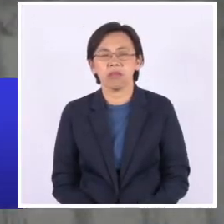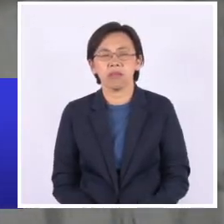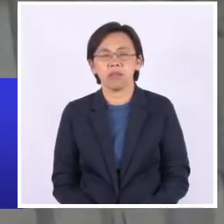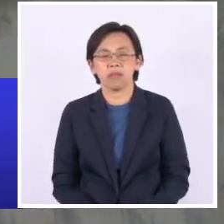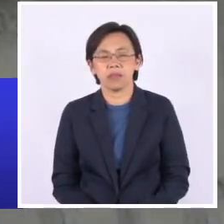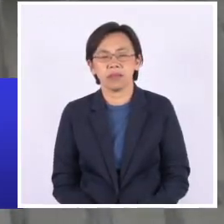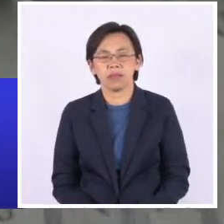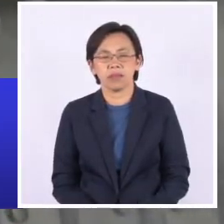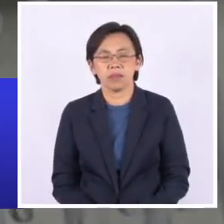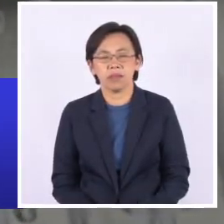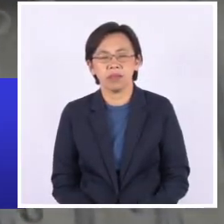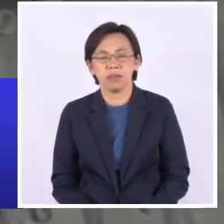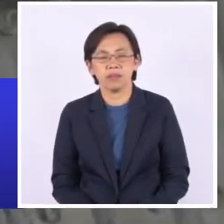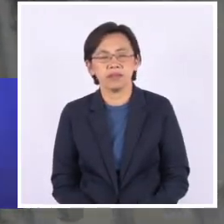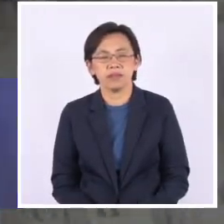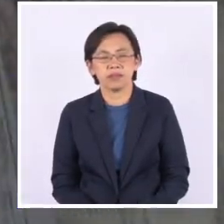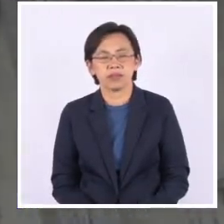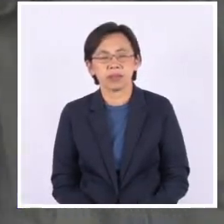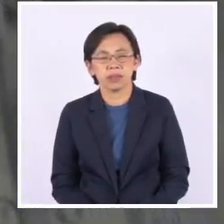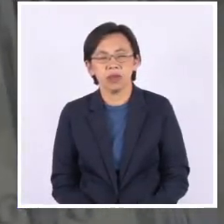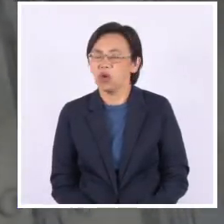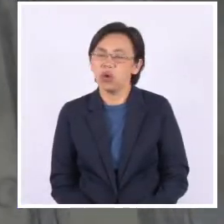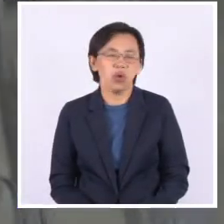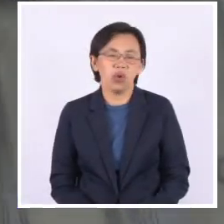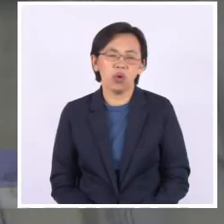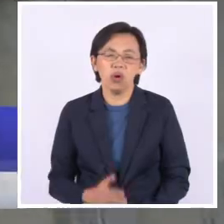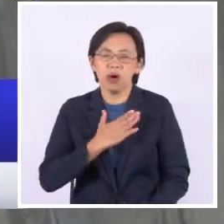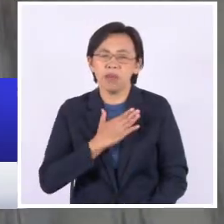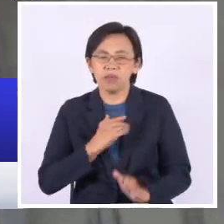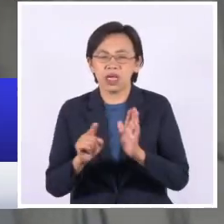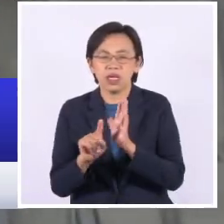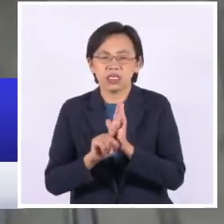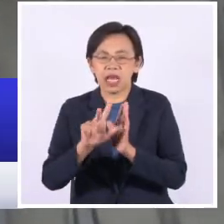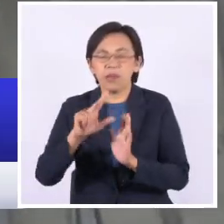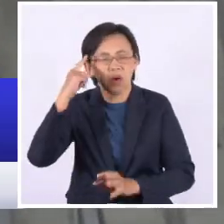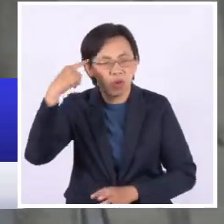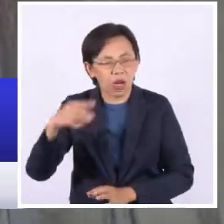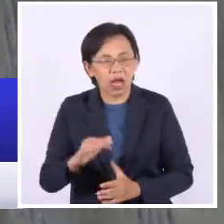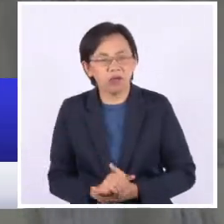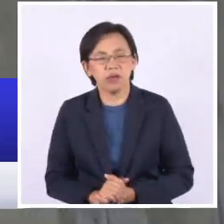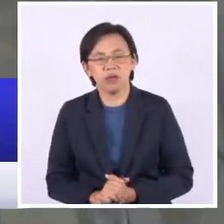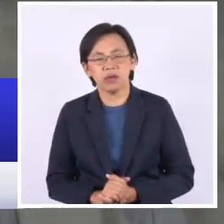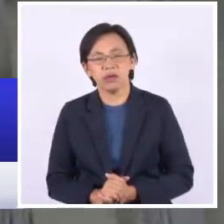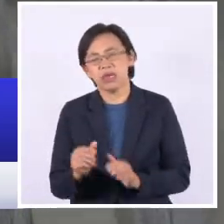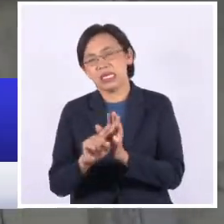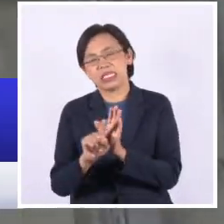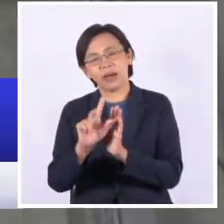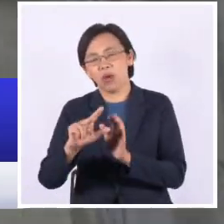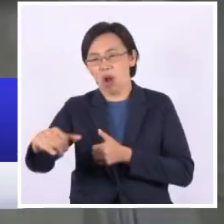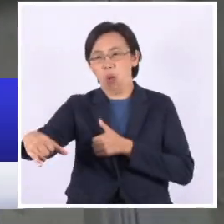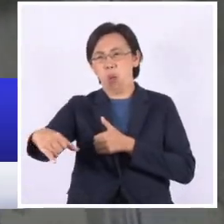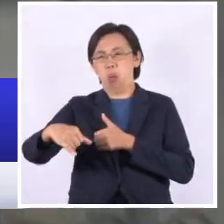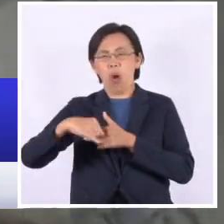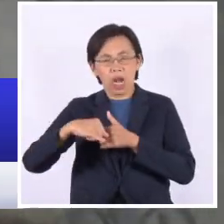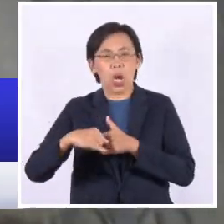พอพวกนี้ท่านได้ขย้ำแล้วต้องซ้ำ มันซ้ำ ซ้ำเลยซ้ำเลยเพราะผมนี่โดนมา3คนผมรู้เลย 3คนแล้วเน า ะ ซ้ำวิ่งเข้าหาซ้